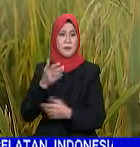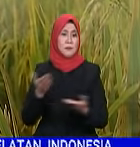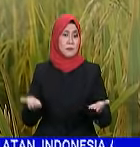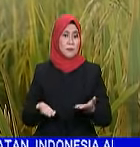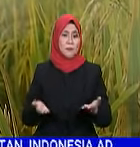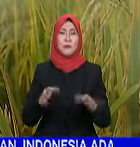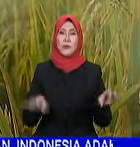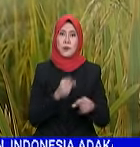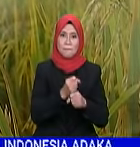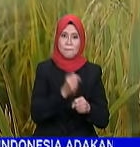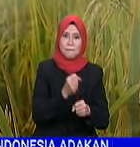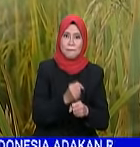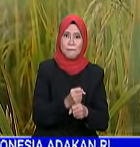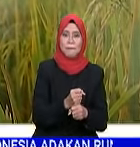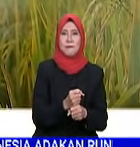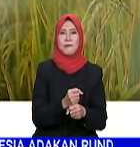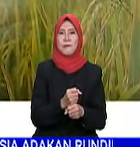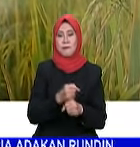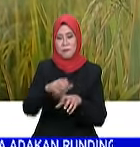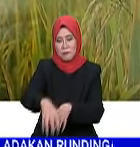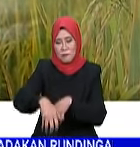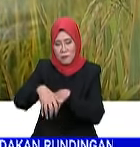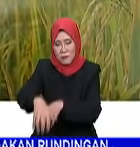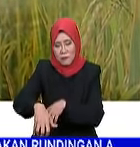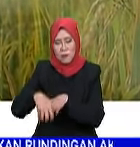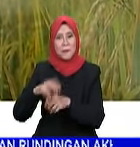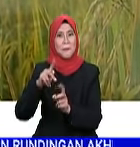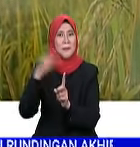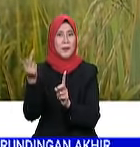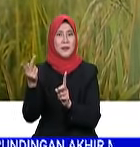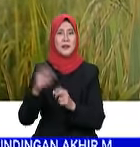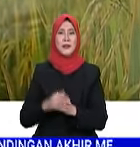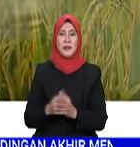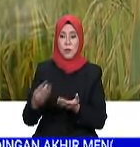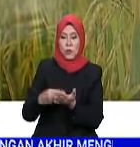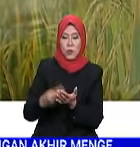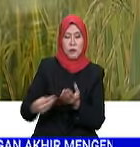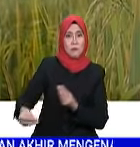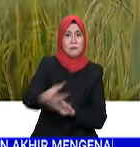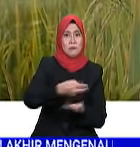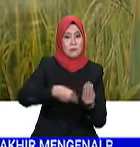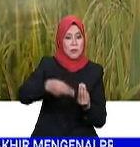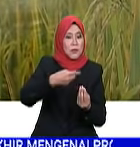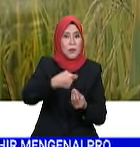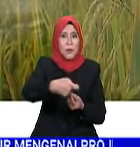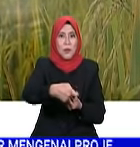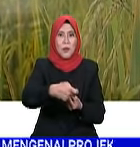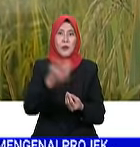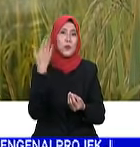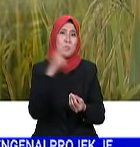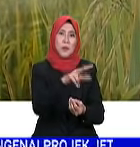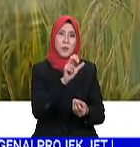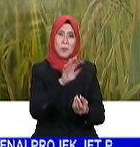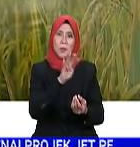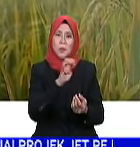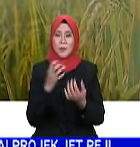kata buat kerja lah, buat kerja benang ni, urusan benang dan pendapatan juga daripada sewa benang pun dulu kita kata 300,